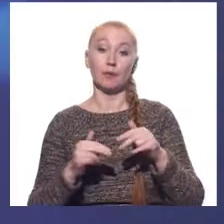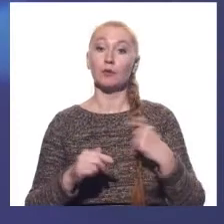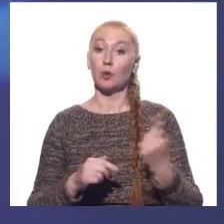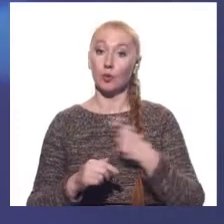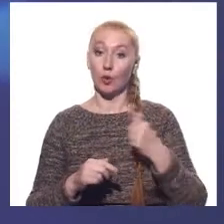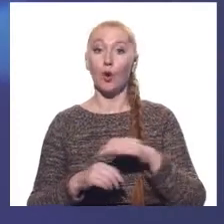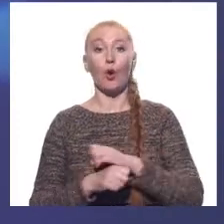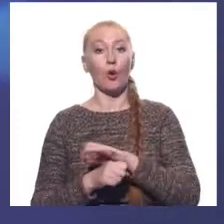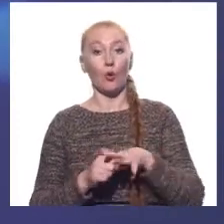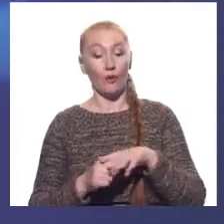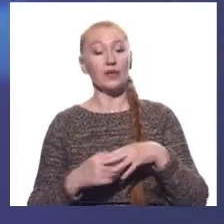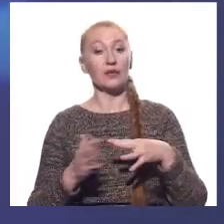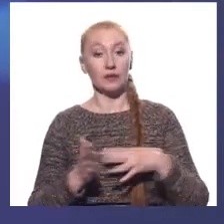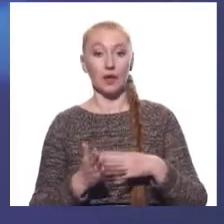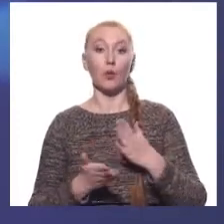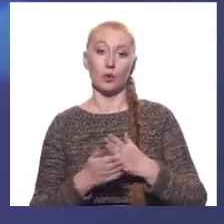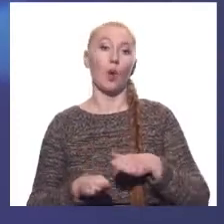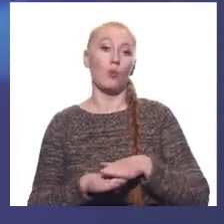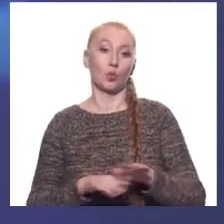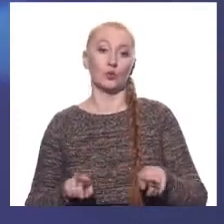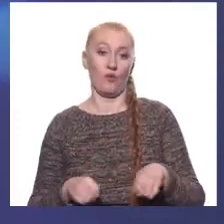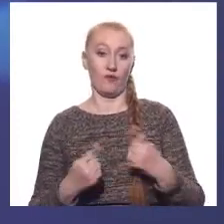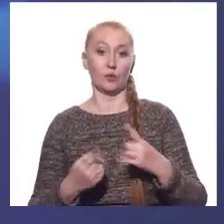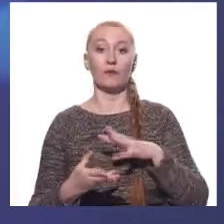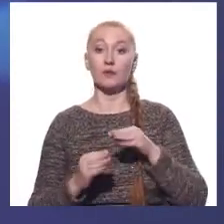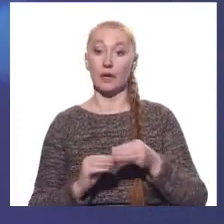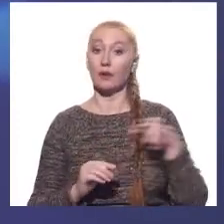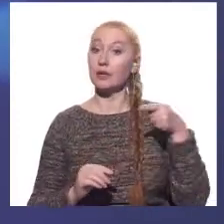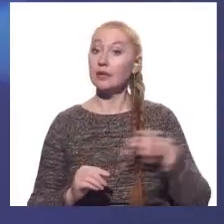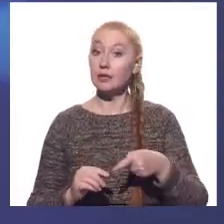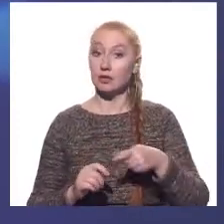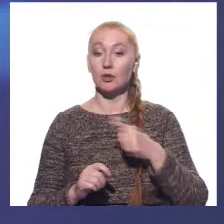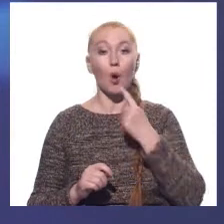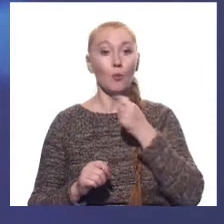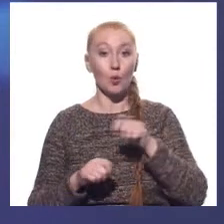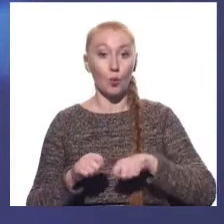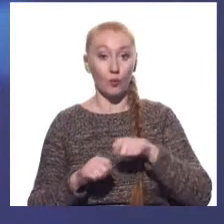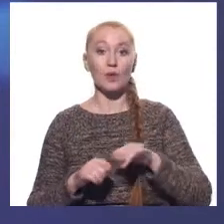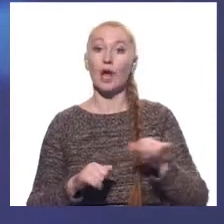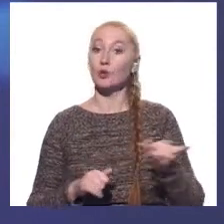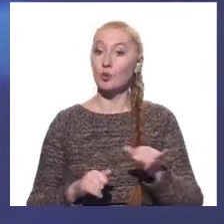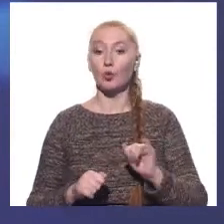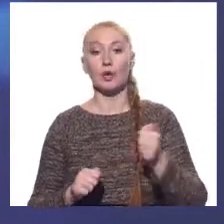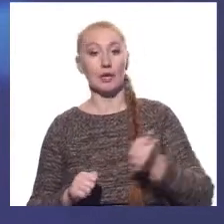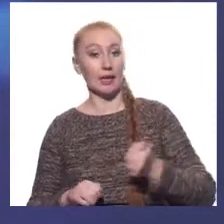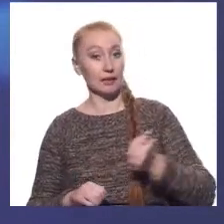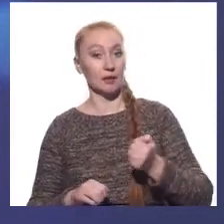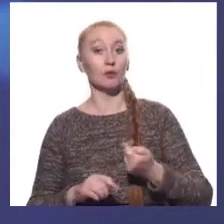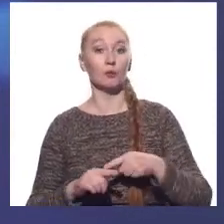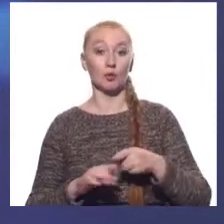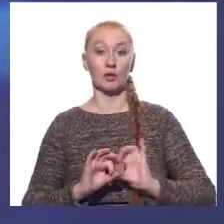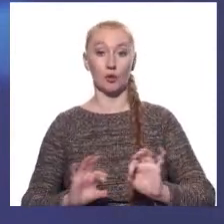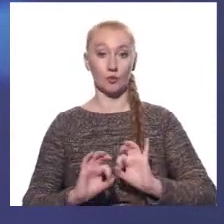та на COVID-19 була повністю відновлена. Загалом 1000 проб провели за суботу та неділю. Про